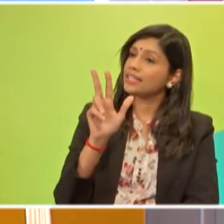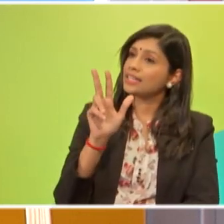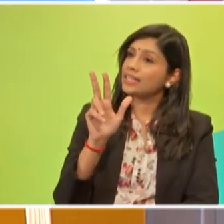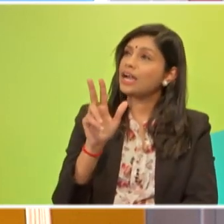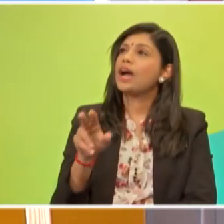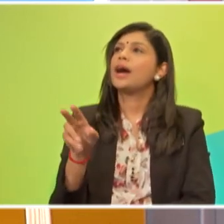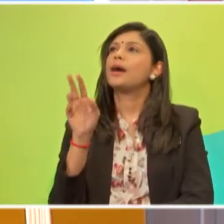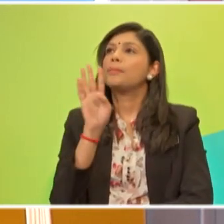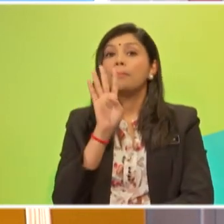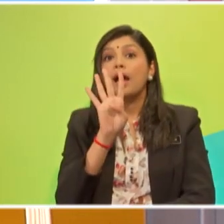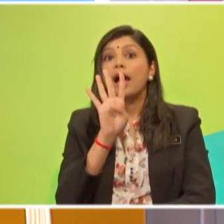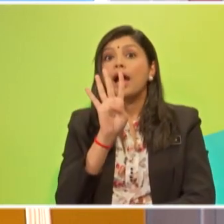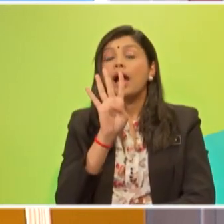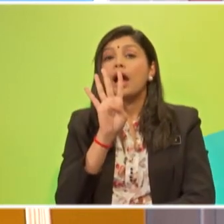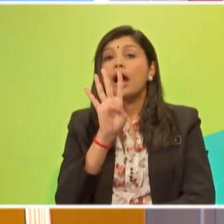tiga,